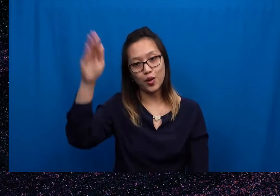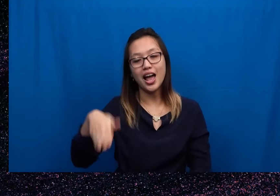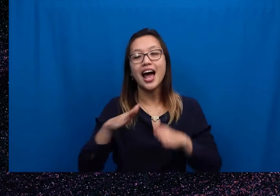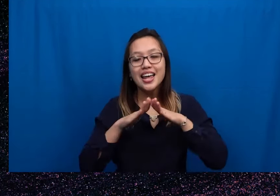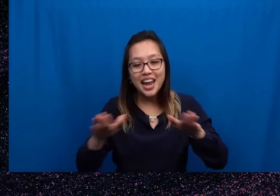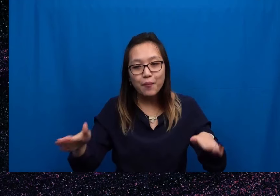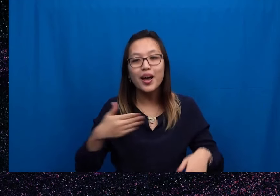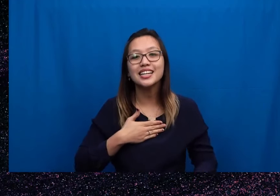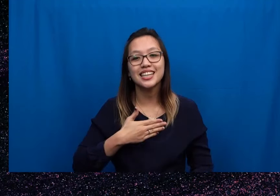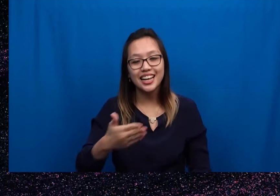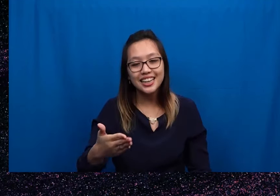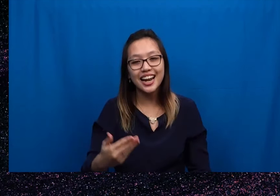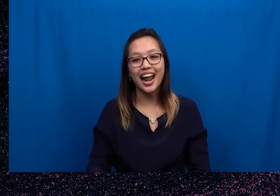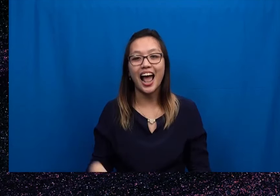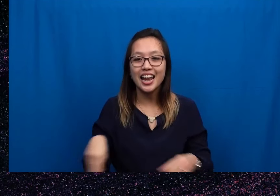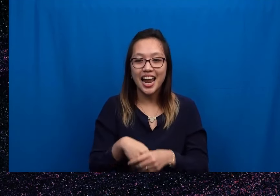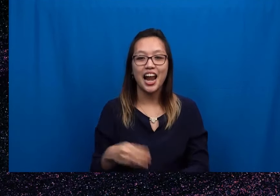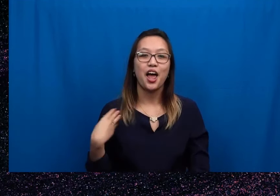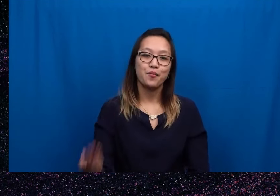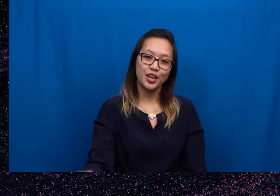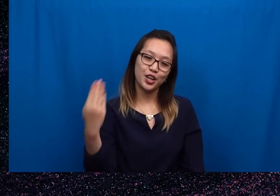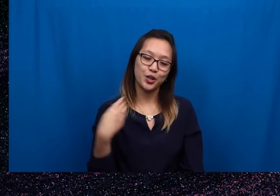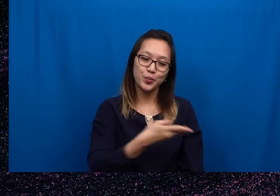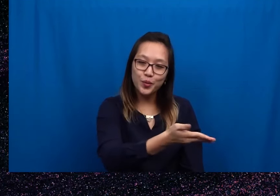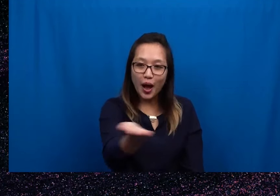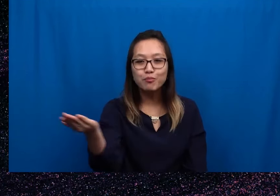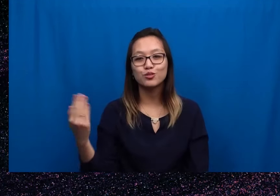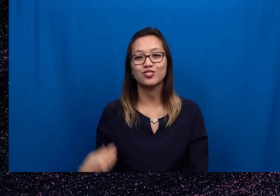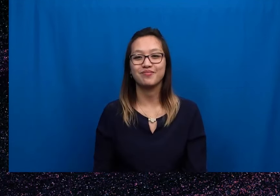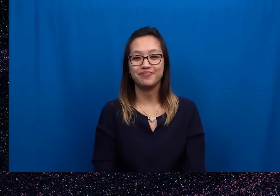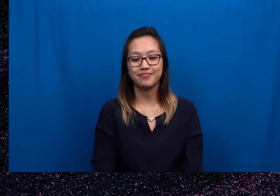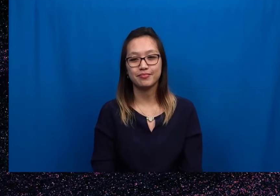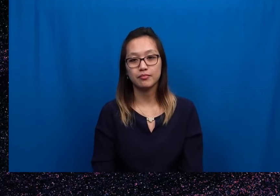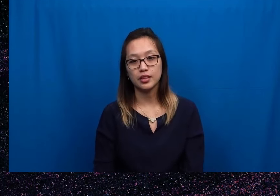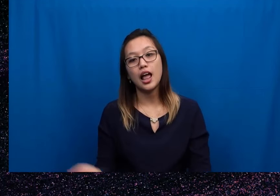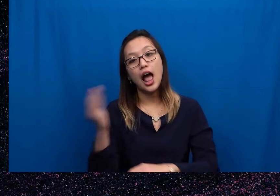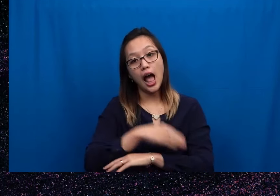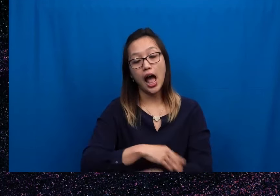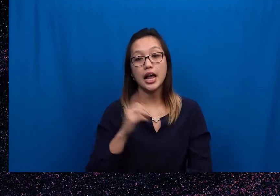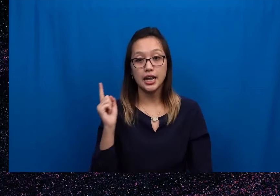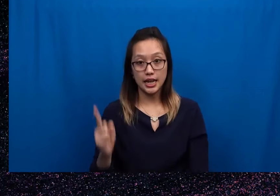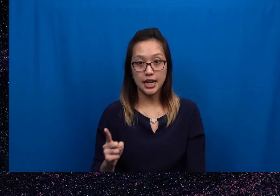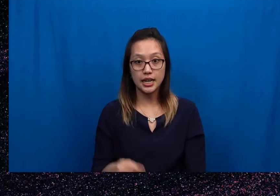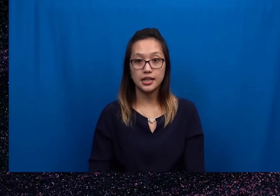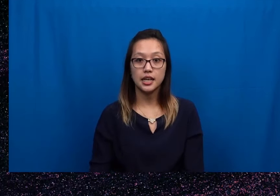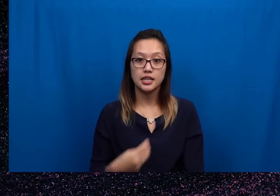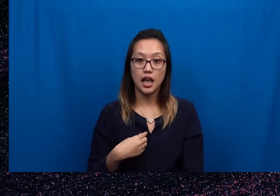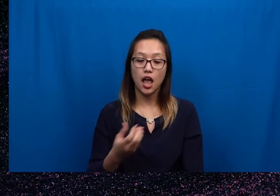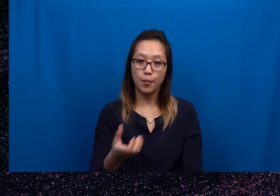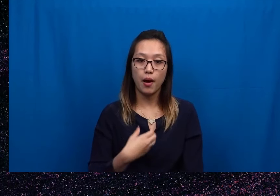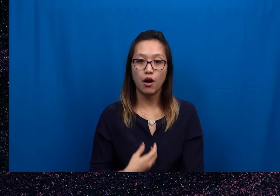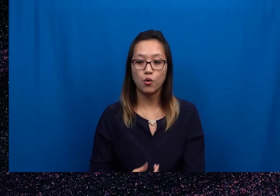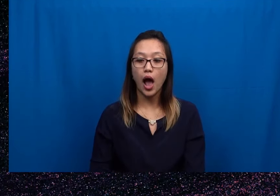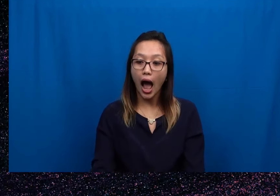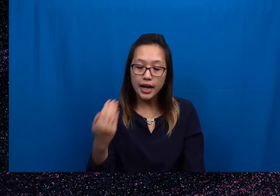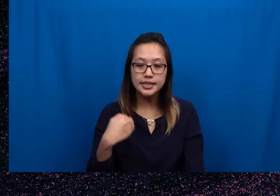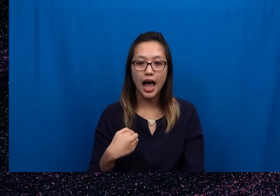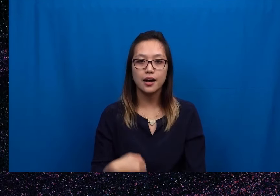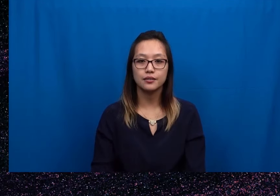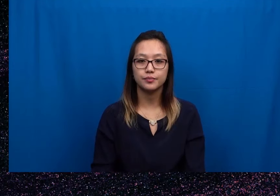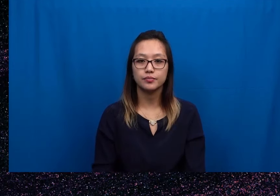atas kehidupan saudara sekalian. Puji Tuhan. Hari ini saya ingin mengajak Bapak Ibu saudara sekalian,